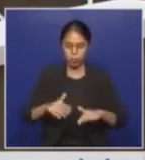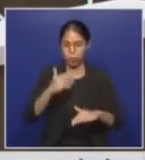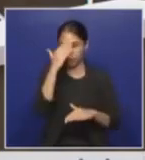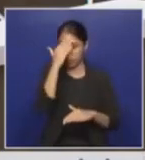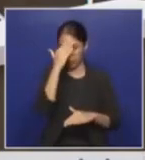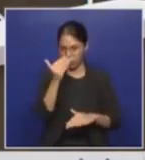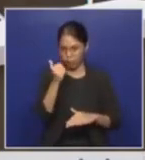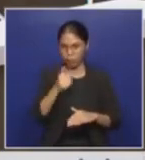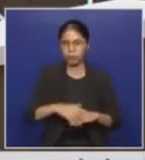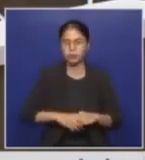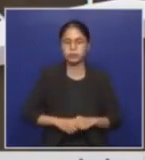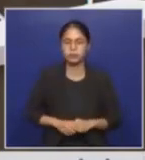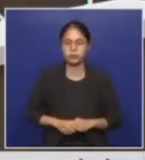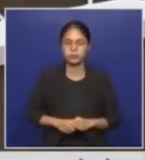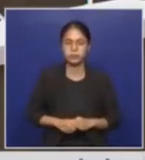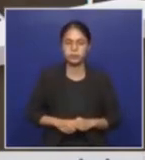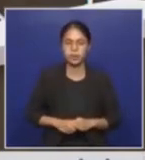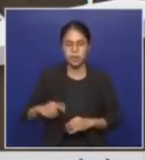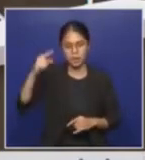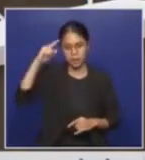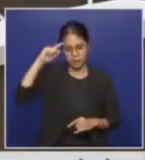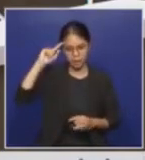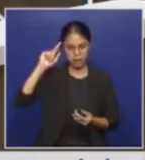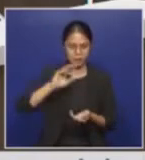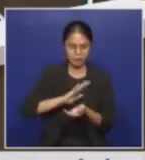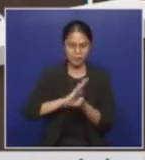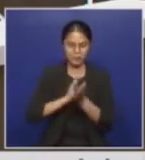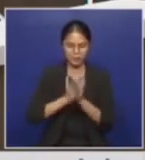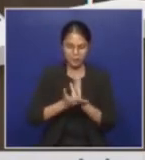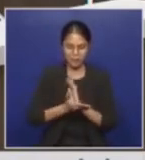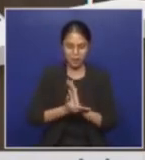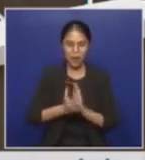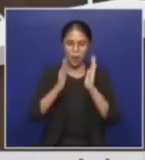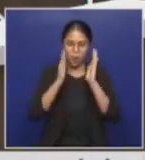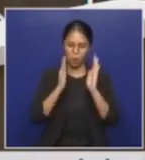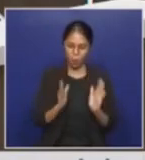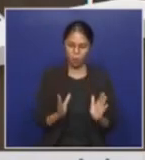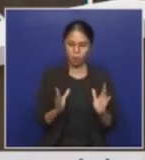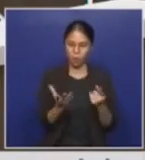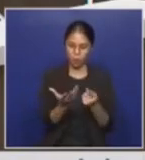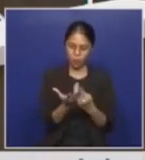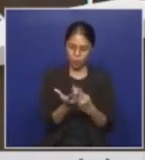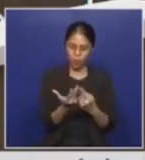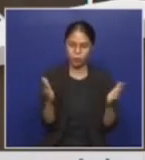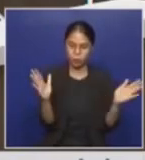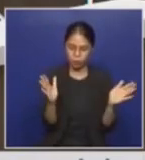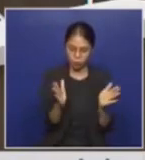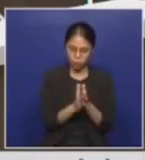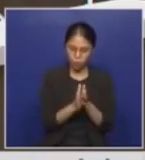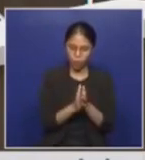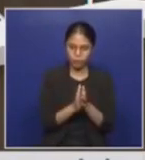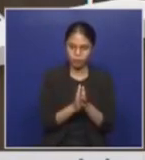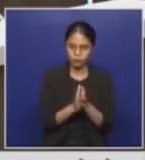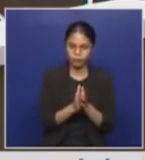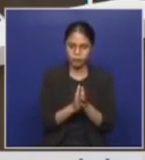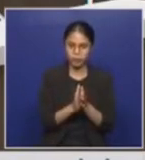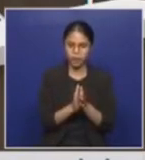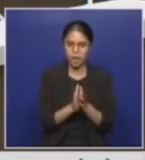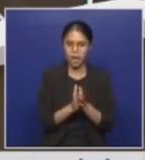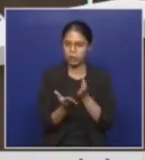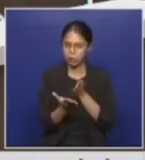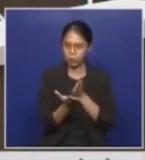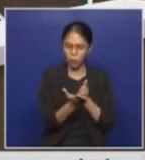การเปลี่ยนแปลงนะครับควรจะต้องมีการยุบรวมจะเป็นการยุบรวมภาควิช